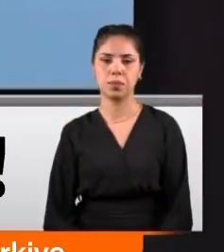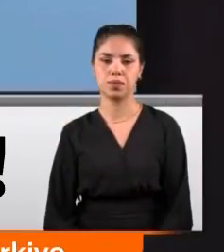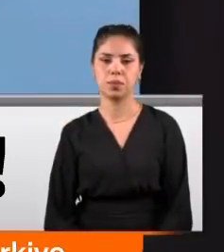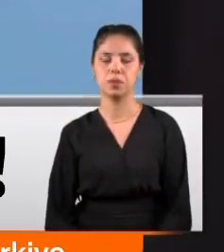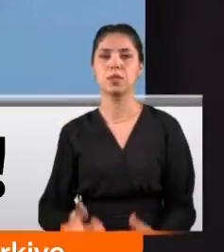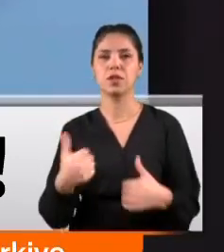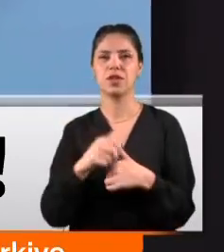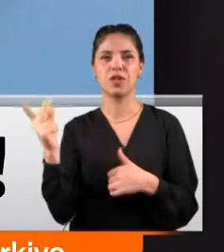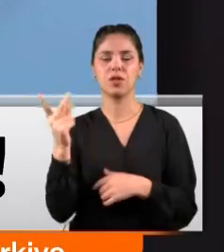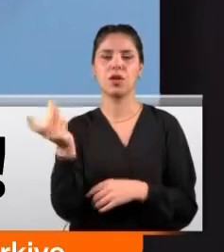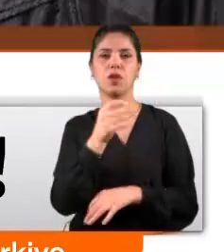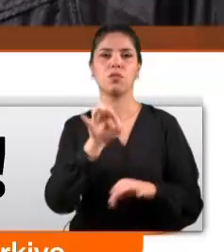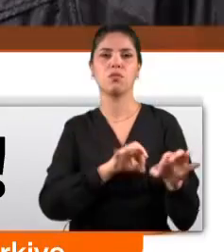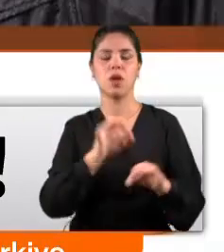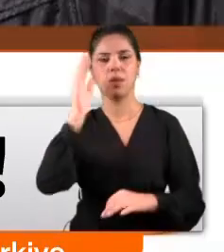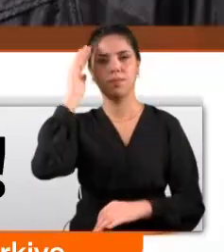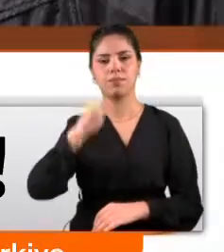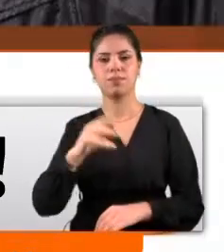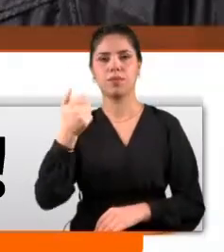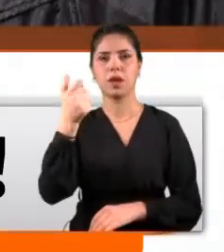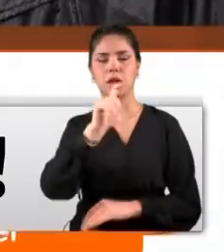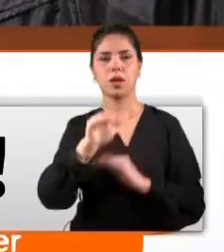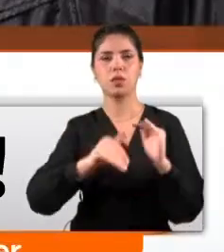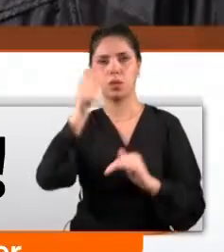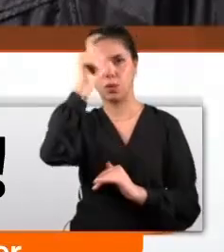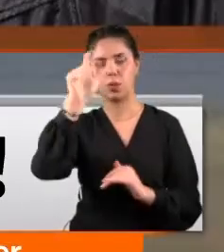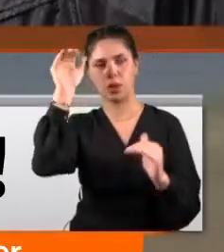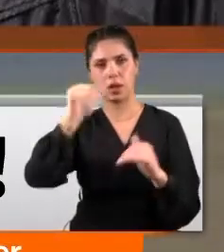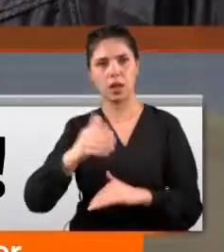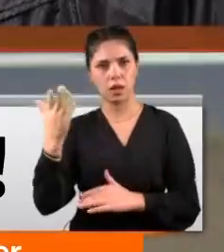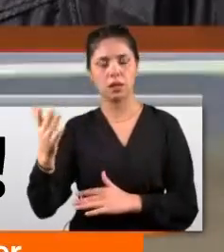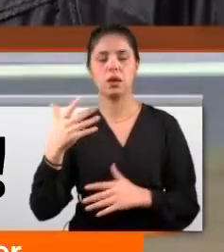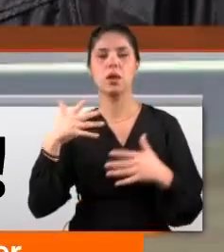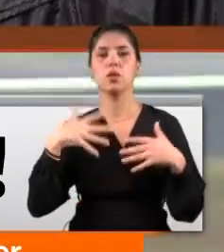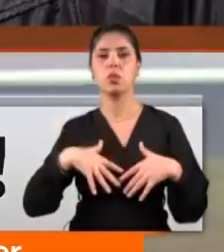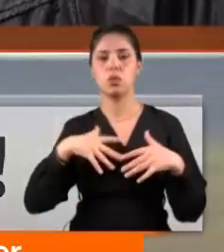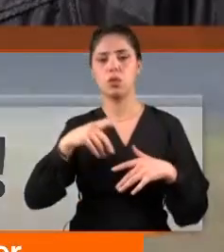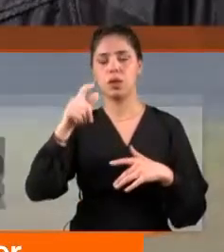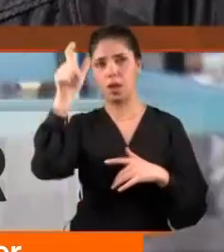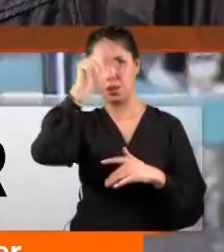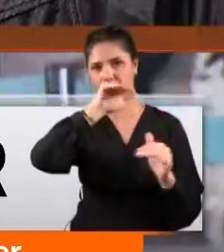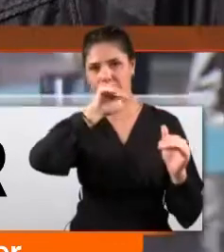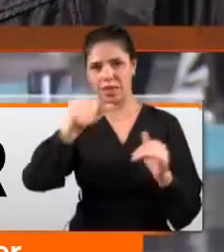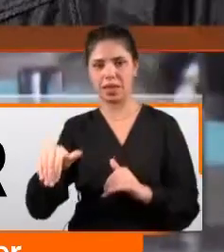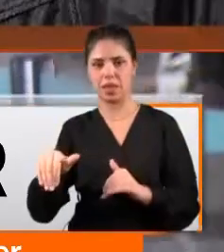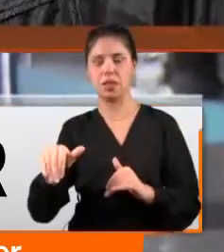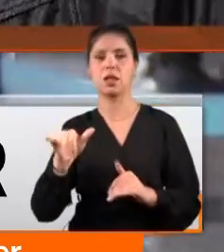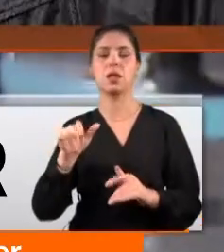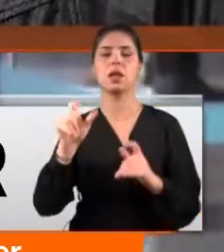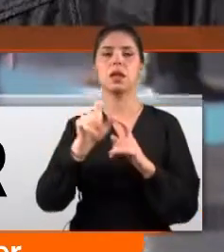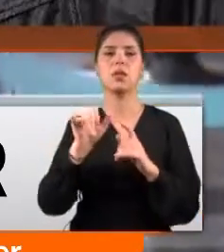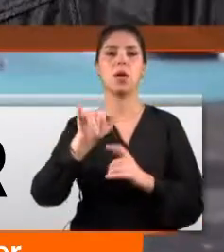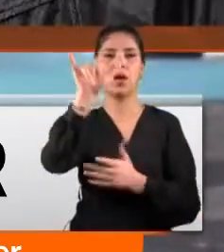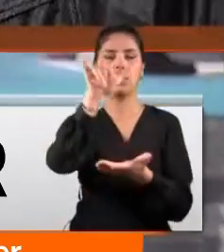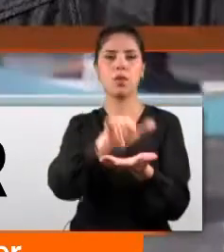Ama çiftin kaçış planı uzun sürmedi. Talu çifti 6 ay sonra Türkiye'ye döndü. Gürcistan'dan yurda giriş yaparken Sabiha Gökçen